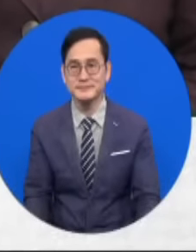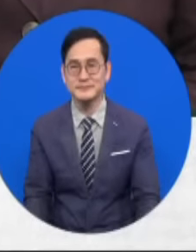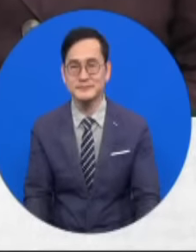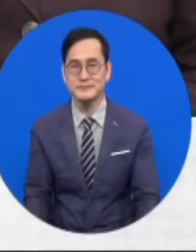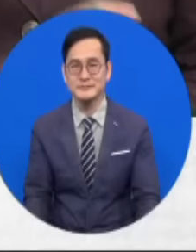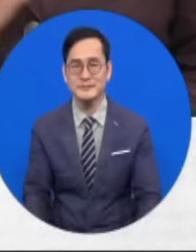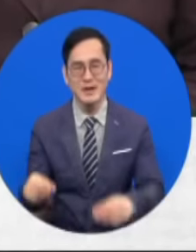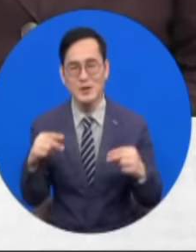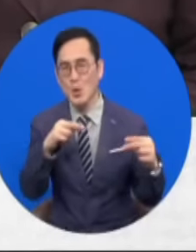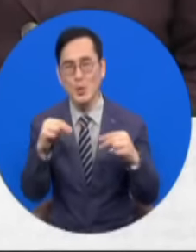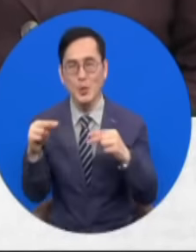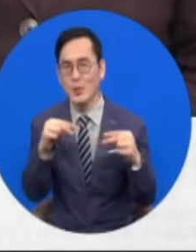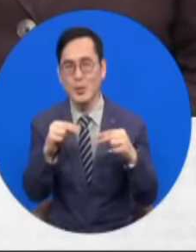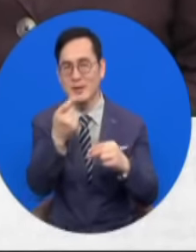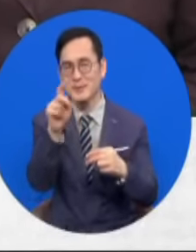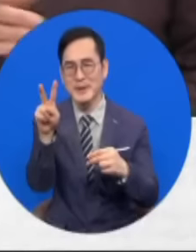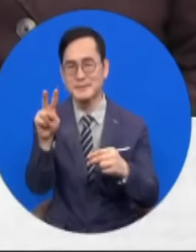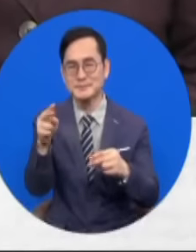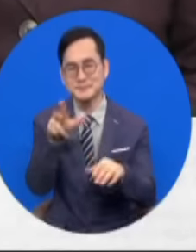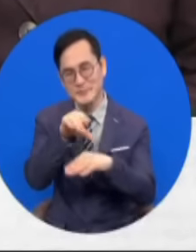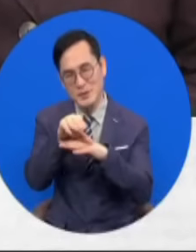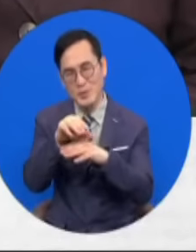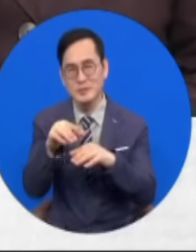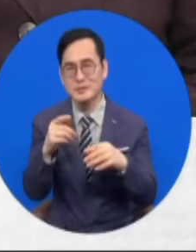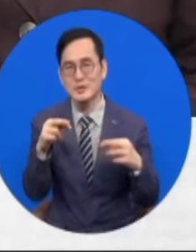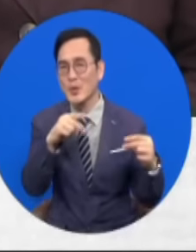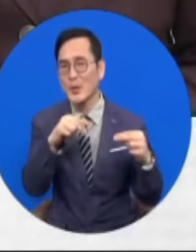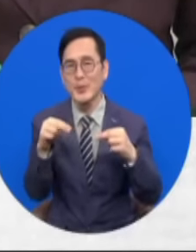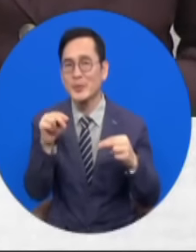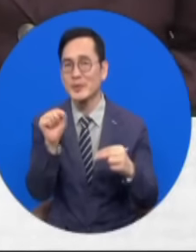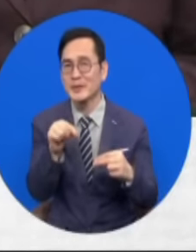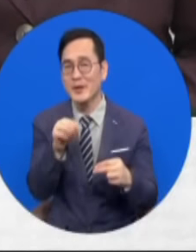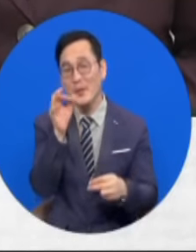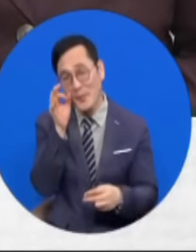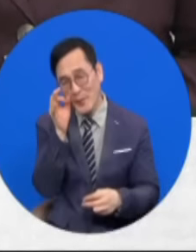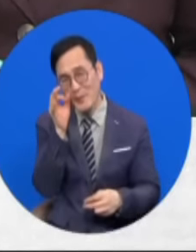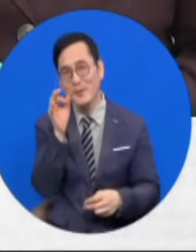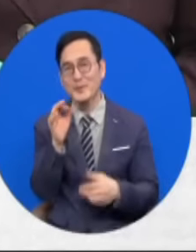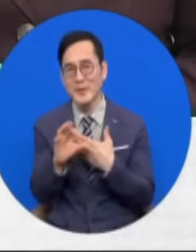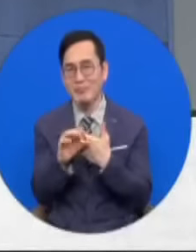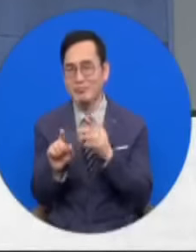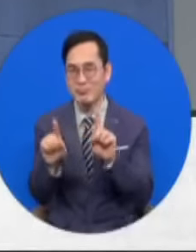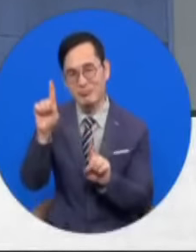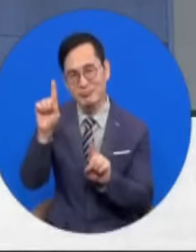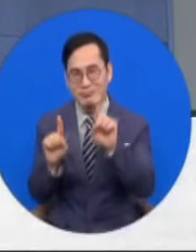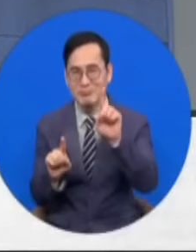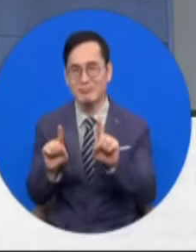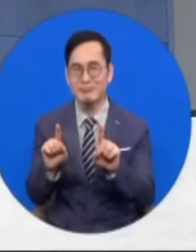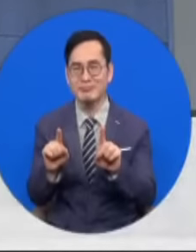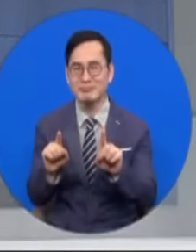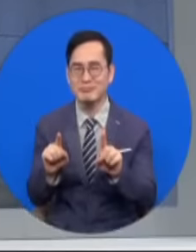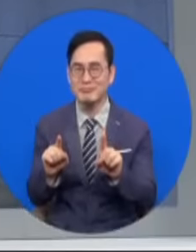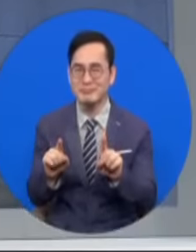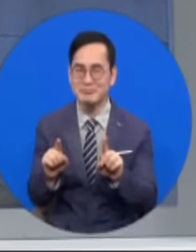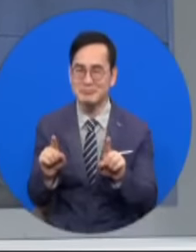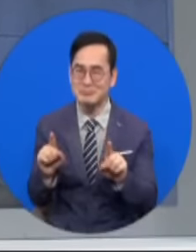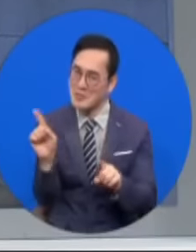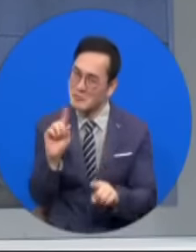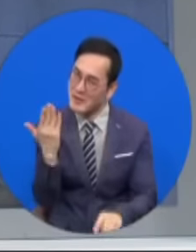변수가 될 것 같습니다 그 과거와 달리네 네 여론조사 관련해서 성춘 부장님 흥미롭게 본 건이 여론 도사는 아닌데요 직전에